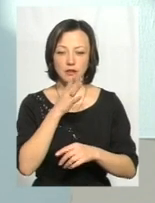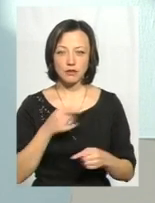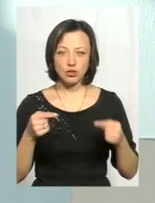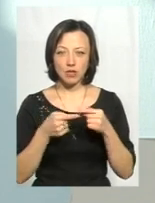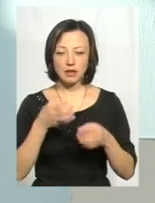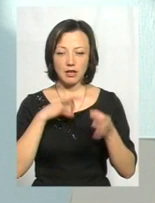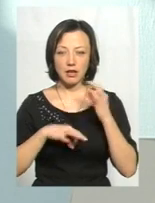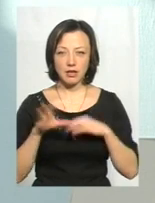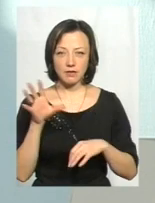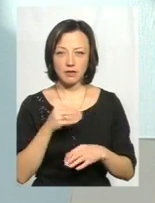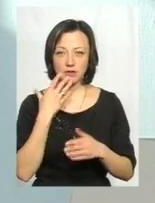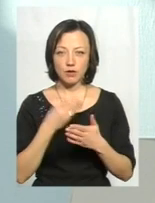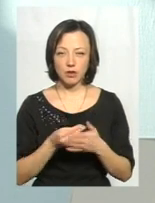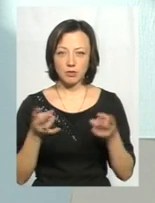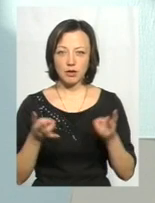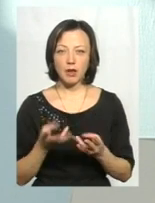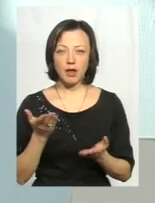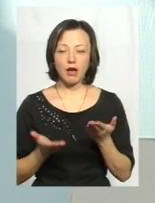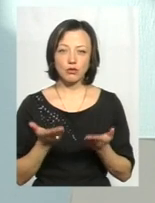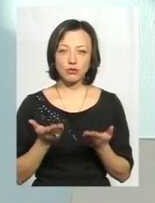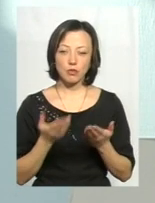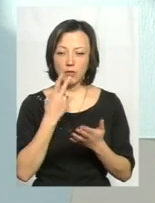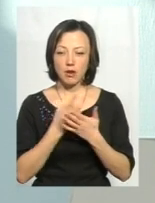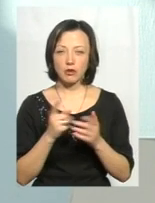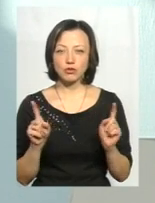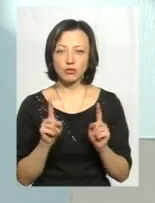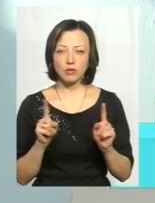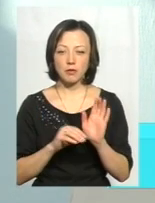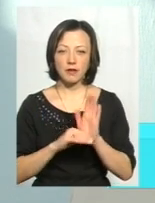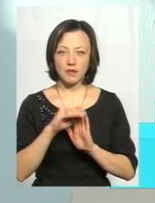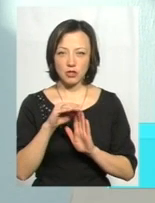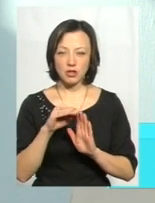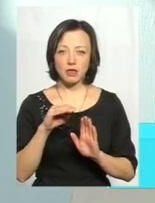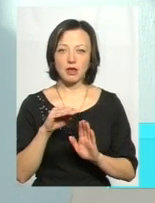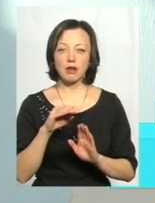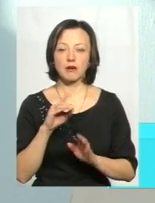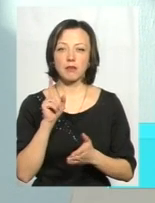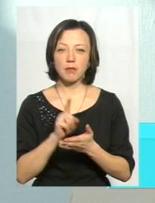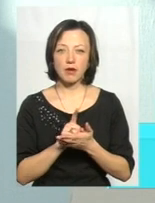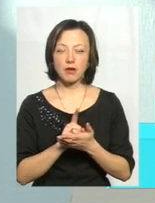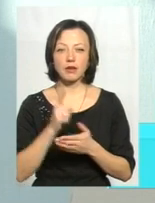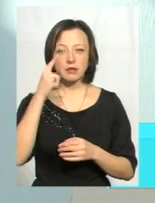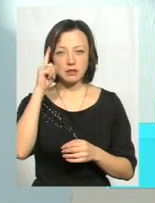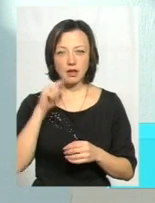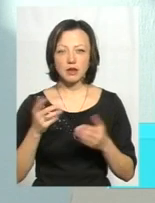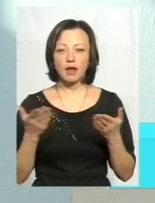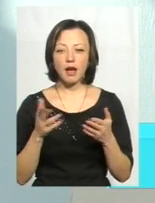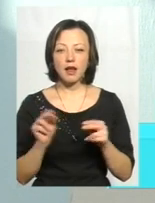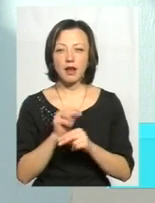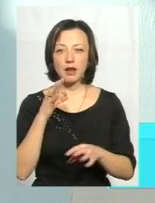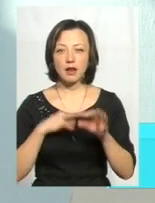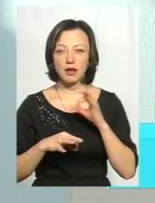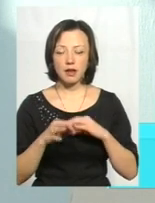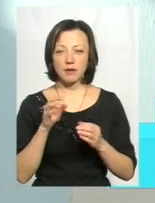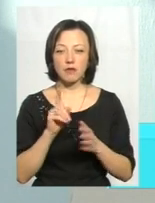випити всі свої ліки. Якщо йде, він бачить, що йде підвищення вже тиску, він повинен знати, які ліки він має випити